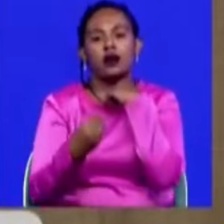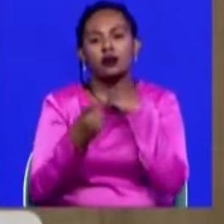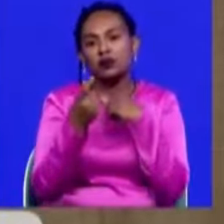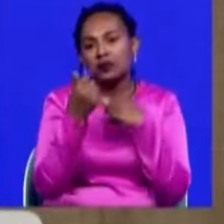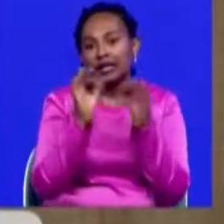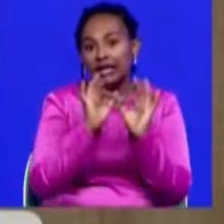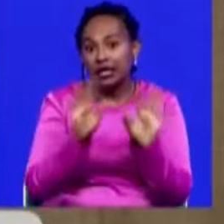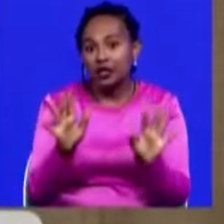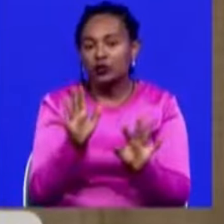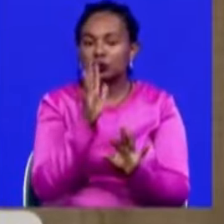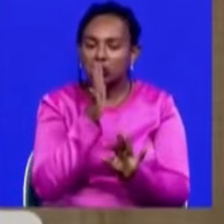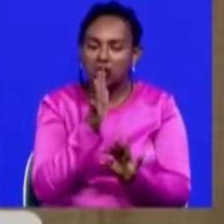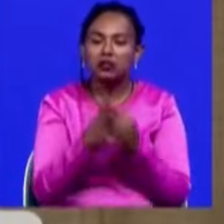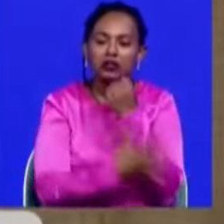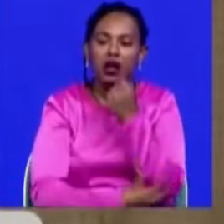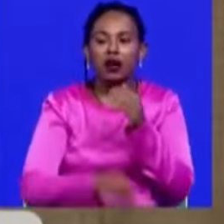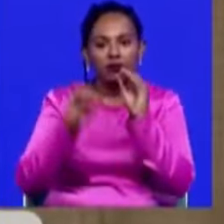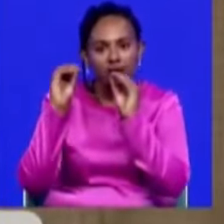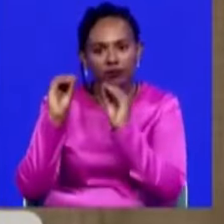ላሉ እናቶች ድሃዎች የሚሰጥ ነው።